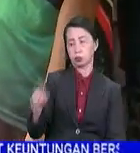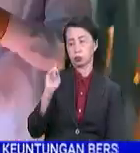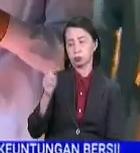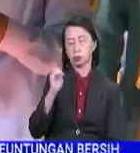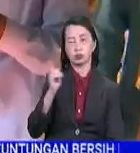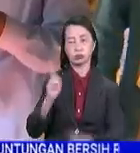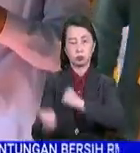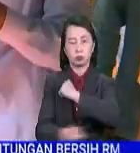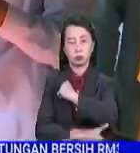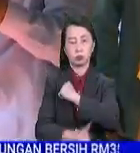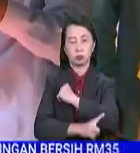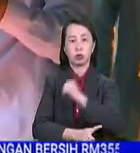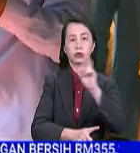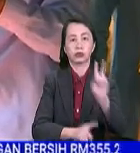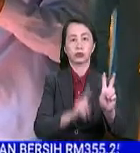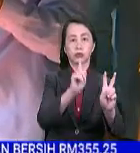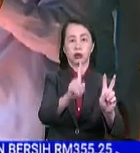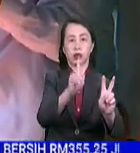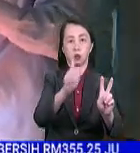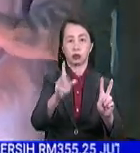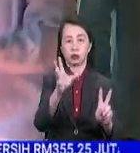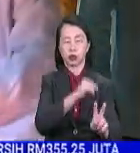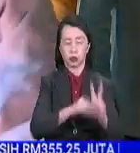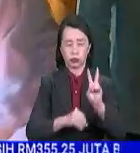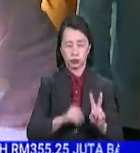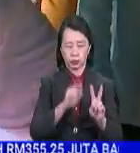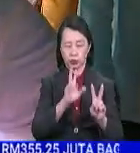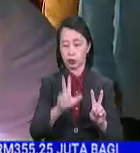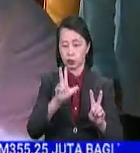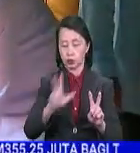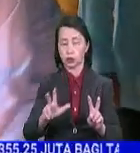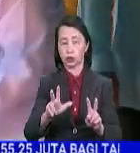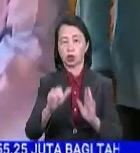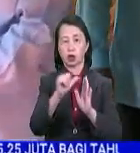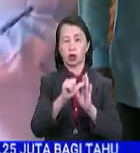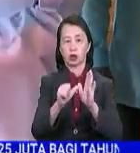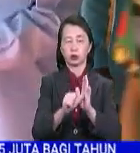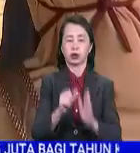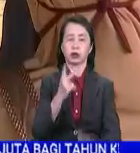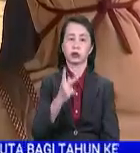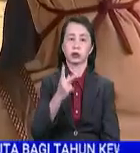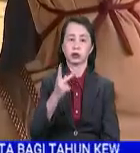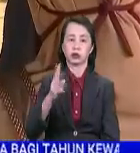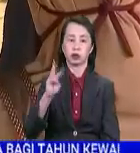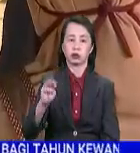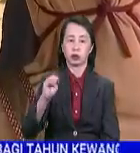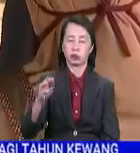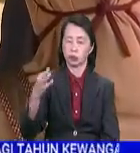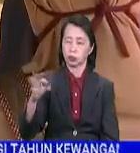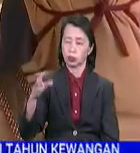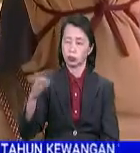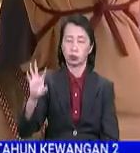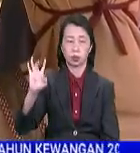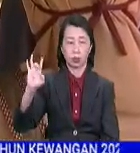diambil tindakan my question 211 dan 233 akta komikasi dan multimedia